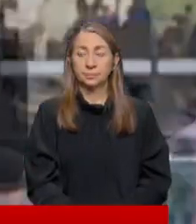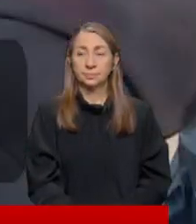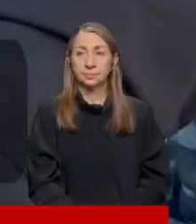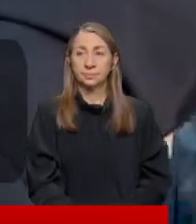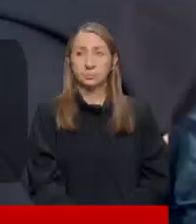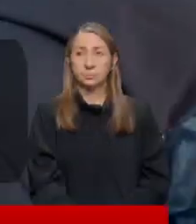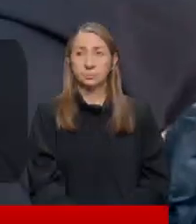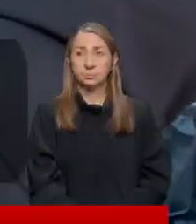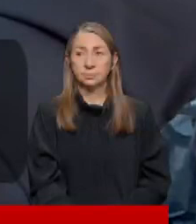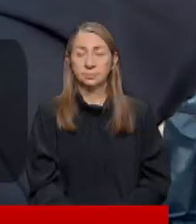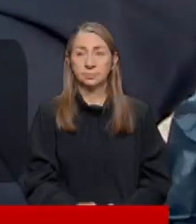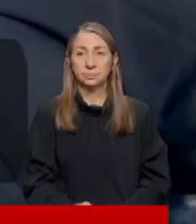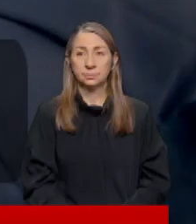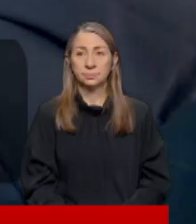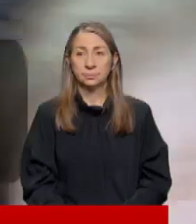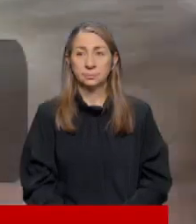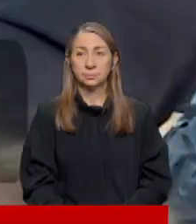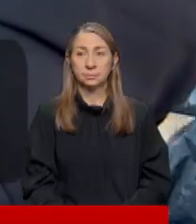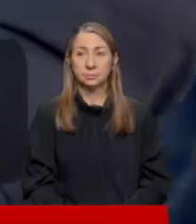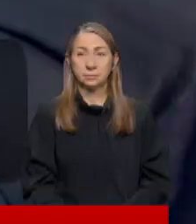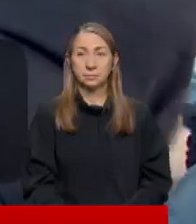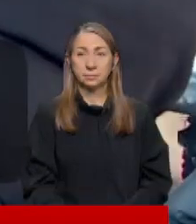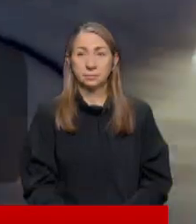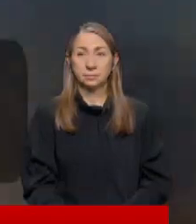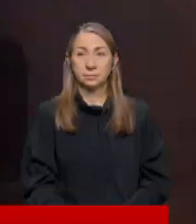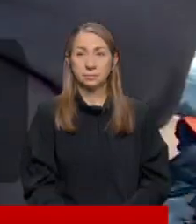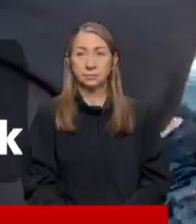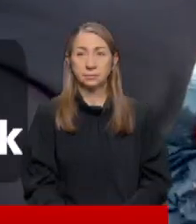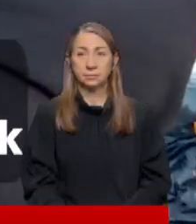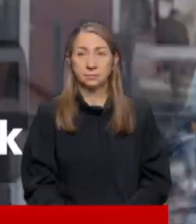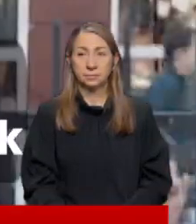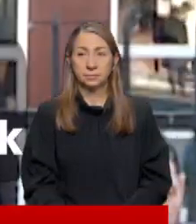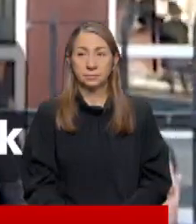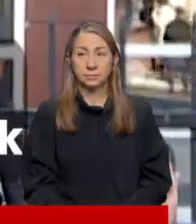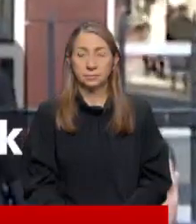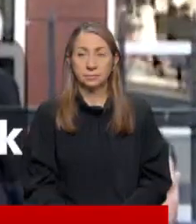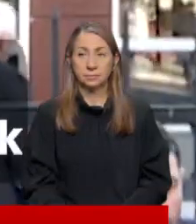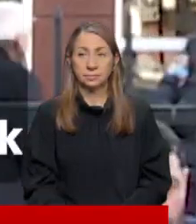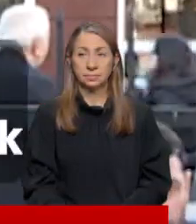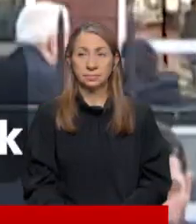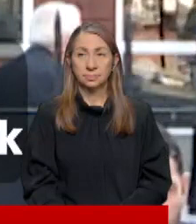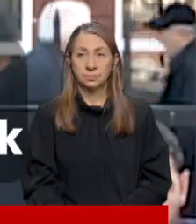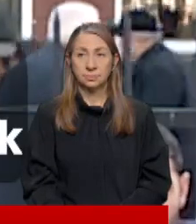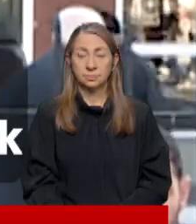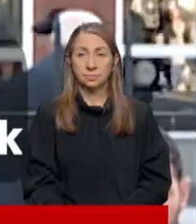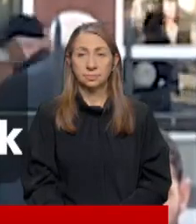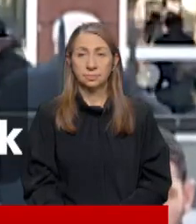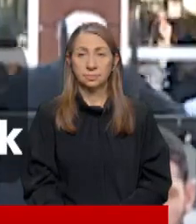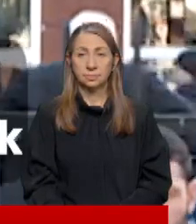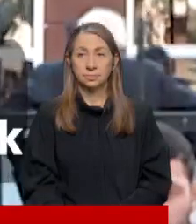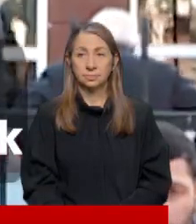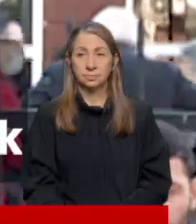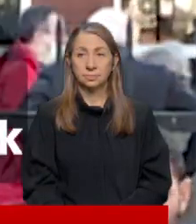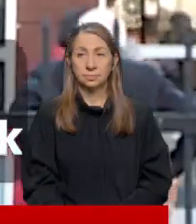bugün de zor şeyler işte Muayene oldum gidiyorum sekizinde Bir daha geleceğim doktor yok ne yapalım Doktorlar yani